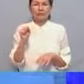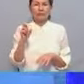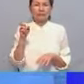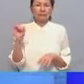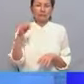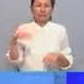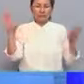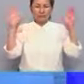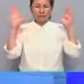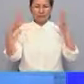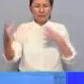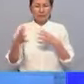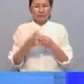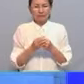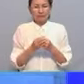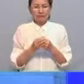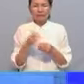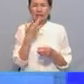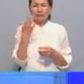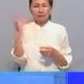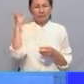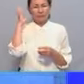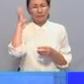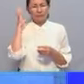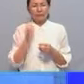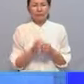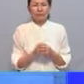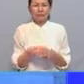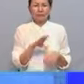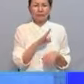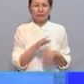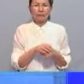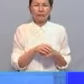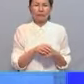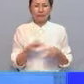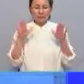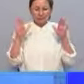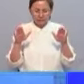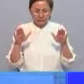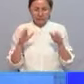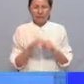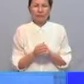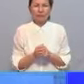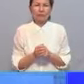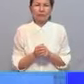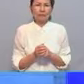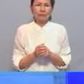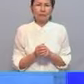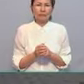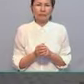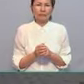мешітінде бас біріктірген халық уағыз тыңдап имамға ұйыды. Тақырыпты жамағатпен бірге сәждеге жығылған тілшіміз Кенжехан Дүйсенбі